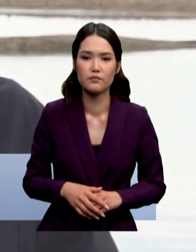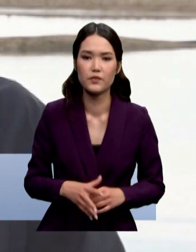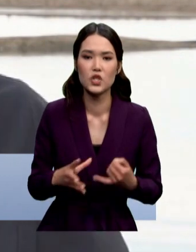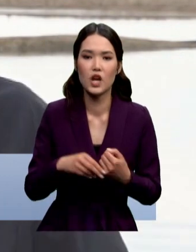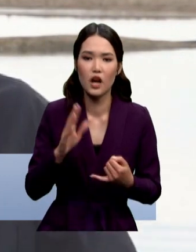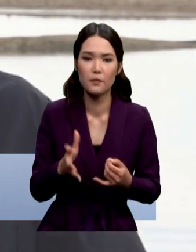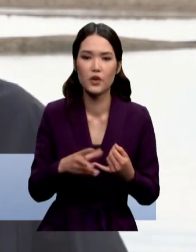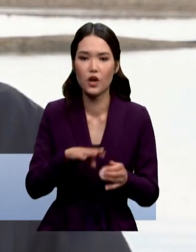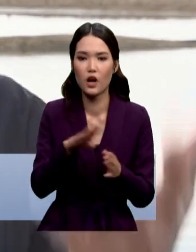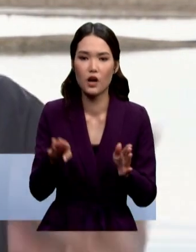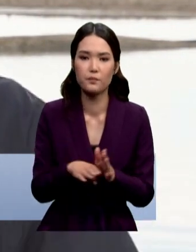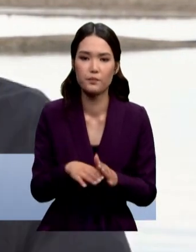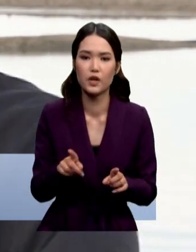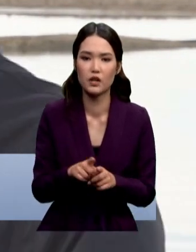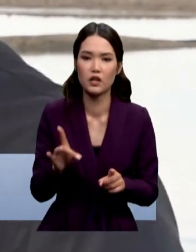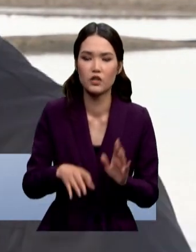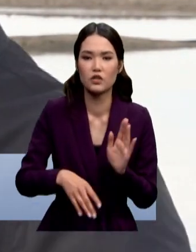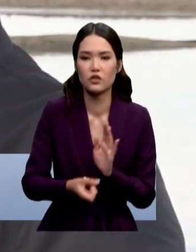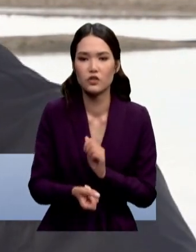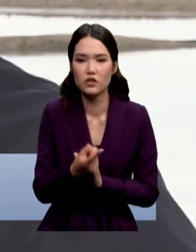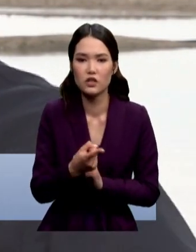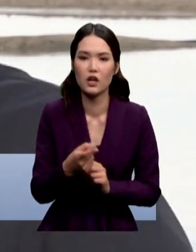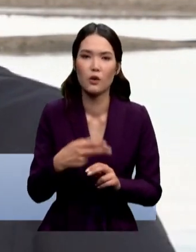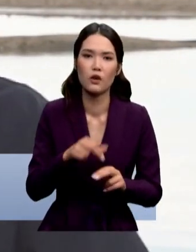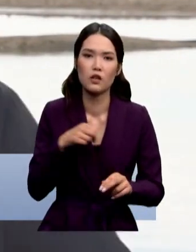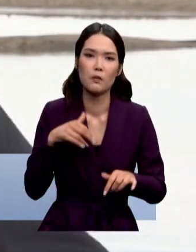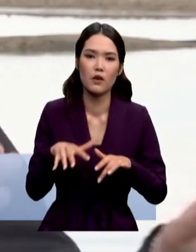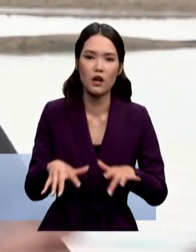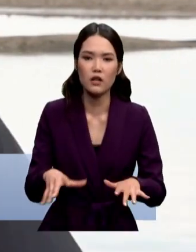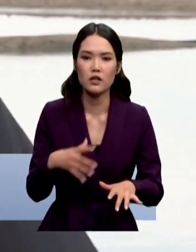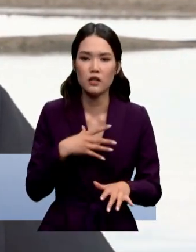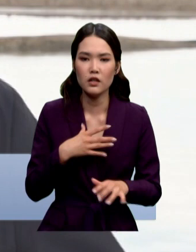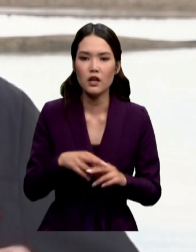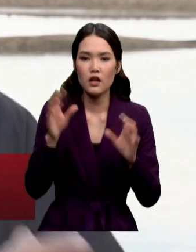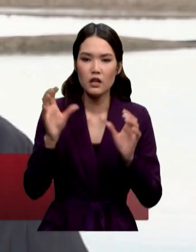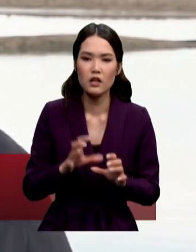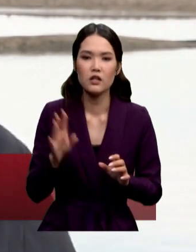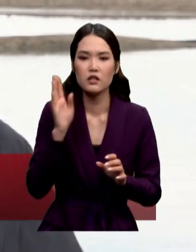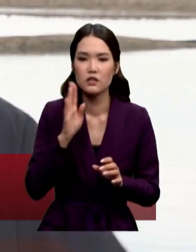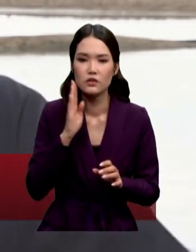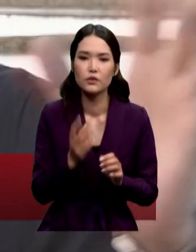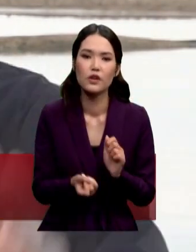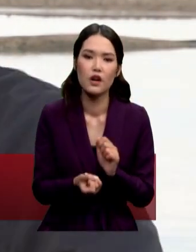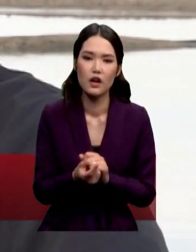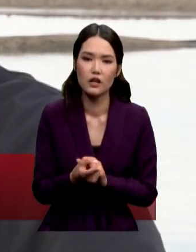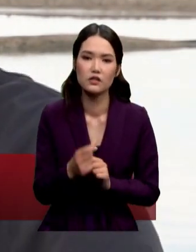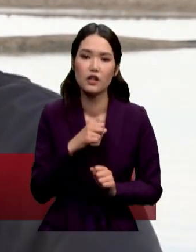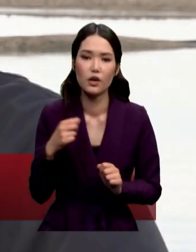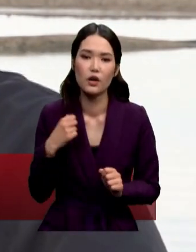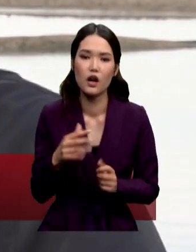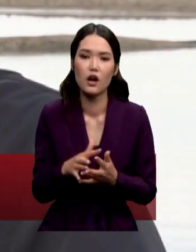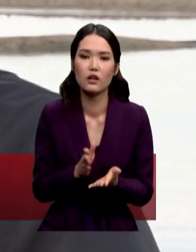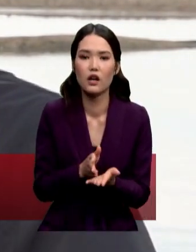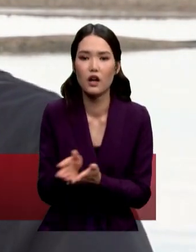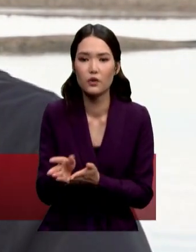астына уже сіңетін жер жоқ, жердің бетіне шығып отыр. Өздеріңіз көріп тұрсыз, жан-жақтың бәрі сор. Мынаң бір у, ертең жел мынадақтан болған кезде ауылға қарай бұл